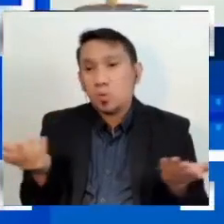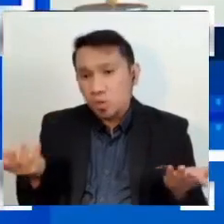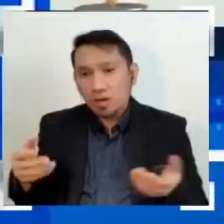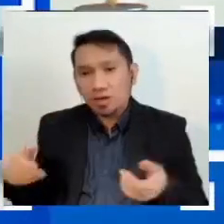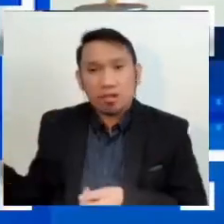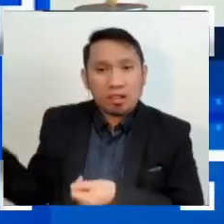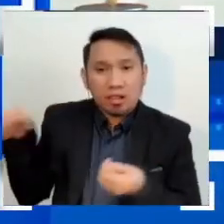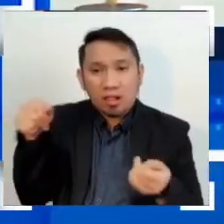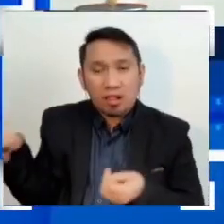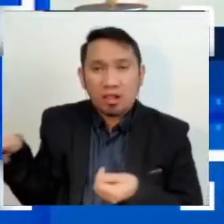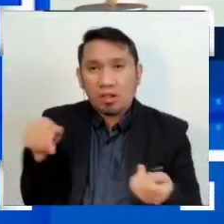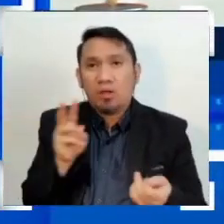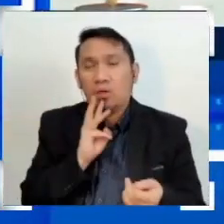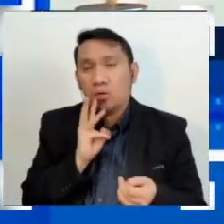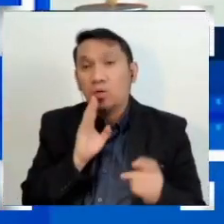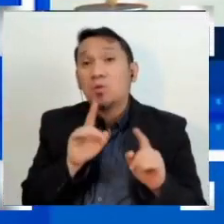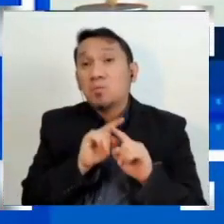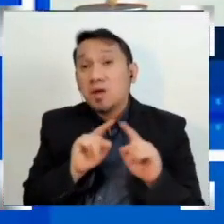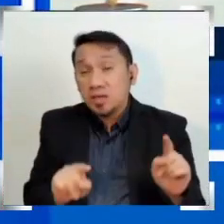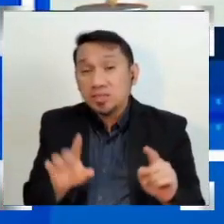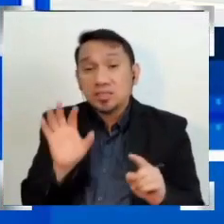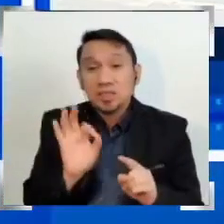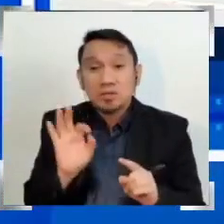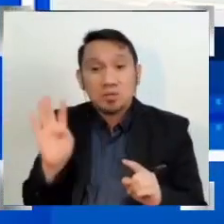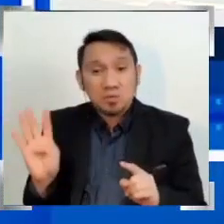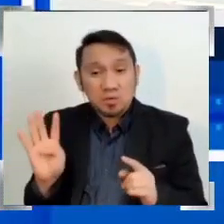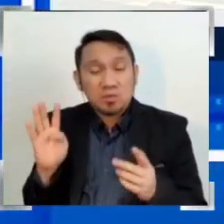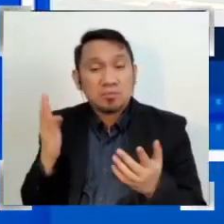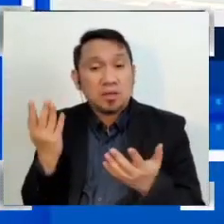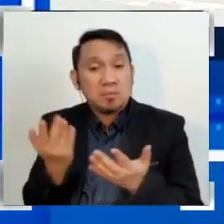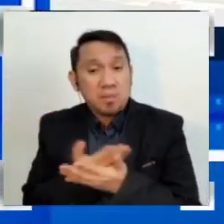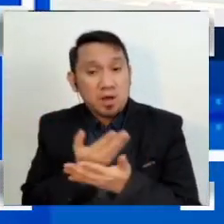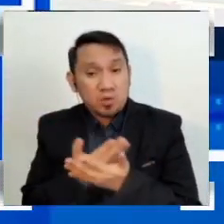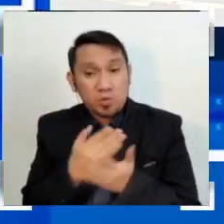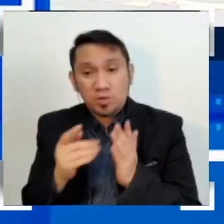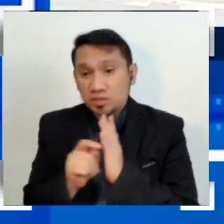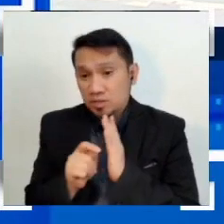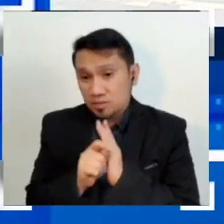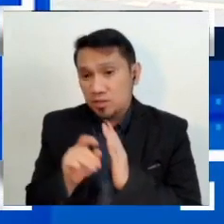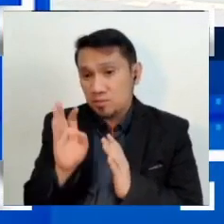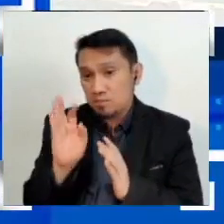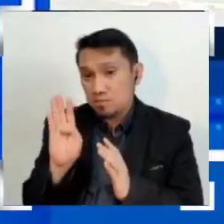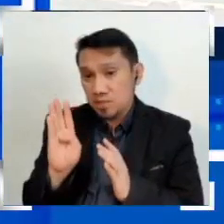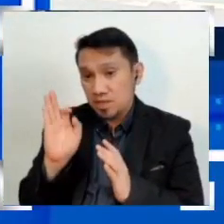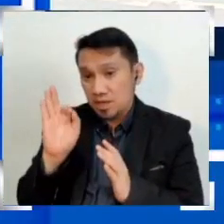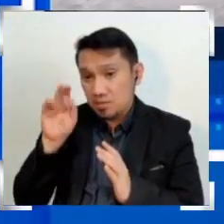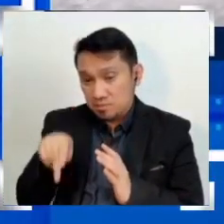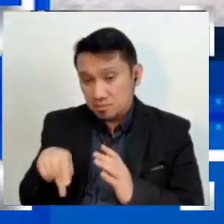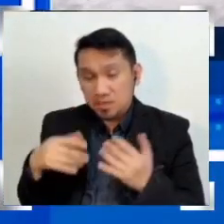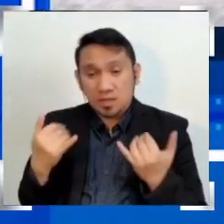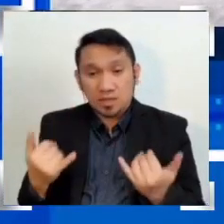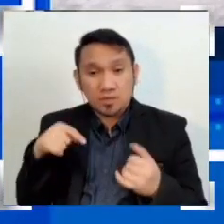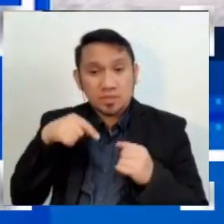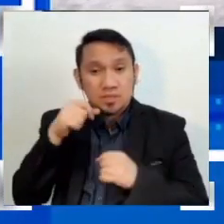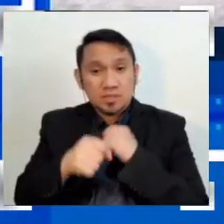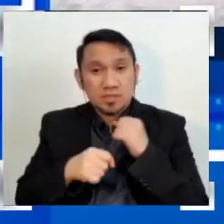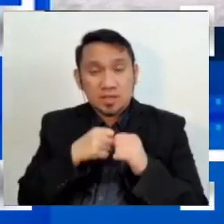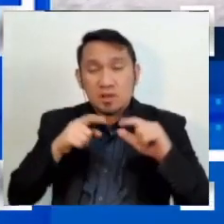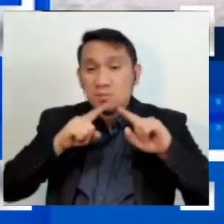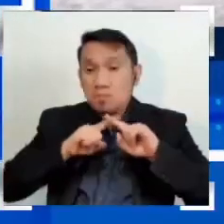sunog. Bagamat may 74 na bagong fire trucks ang nabili ng BFP ngayong taon, kulang pa rin daw ito dahil